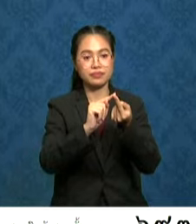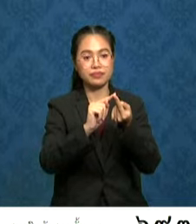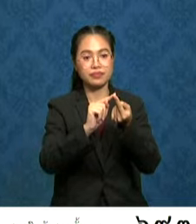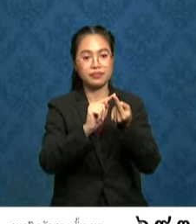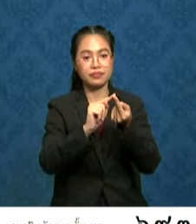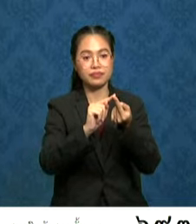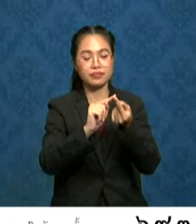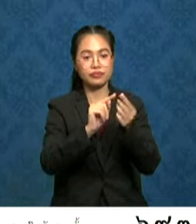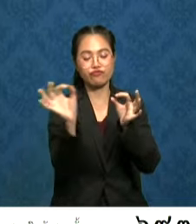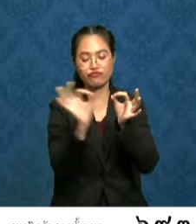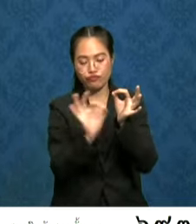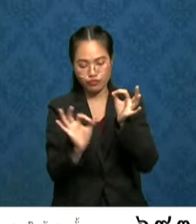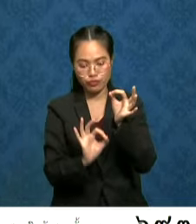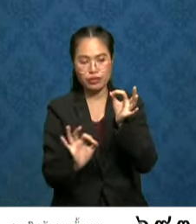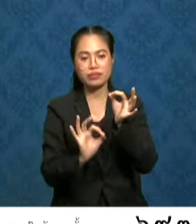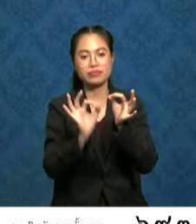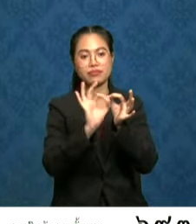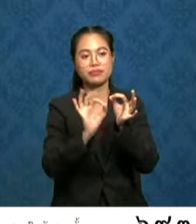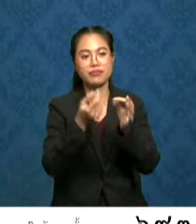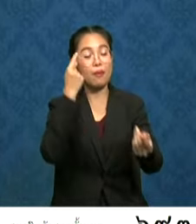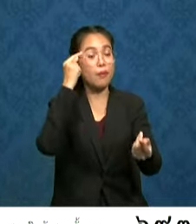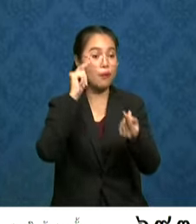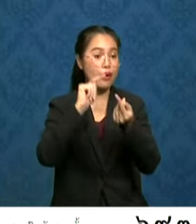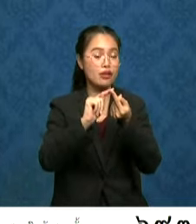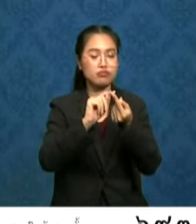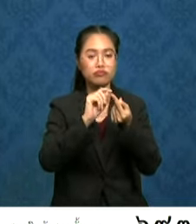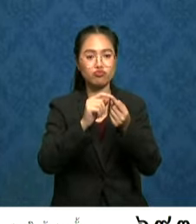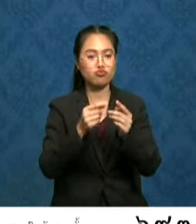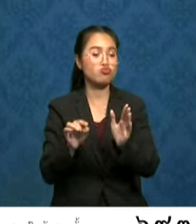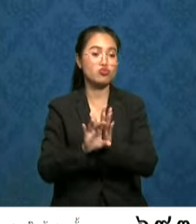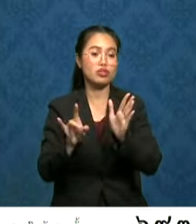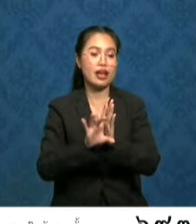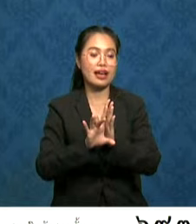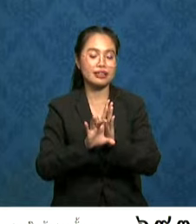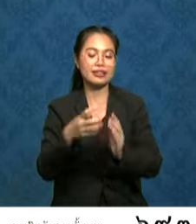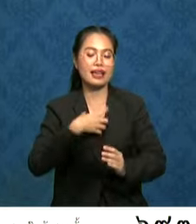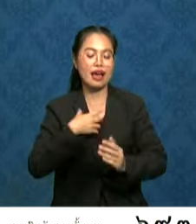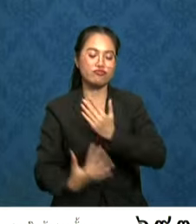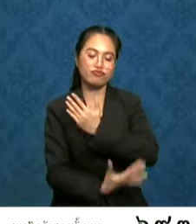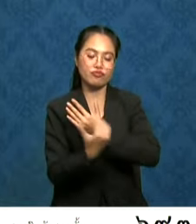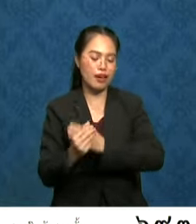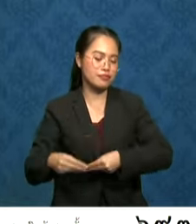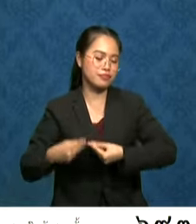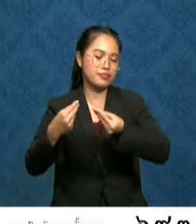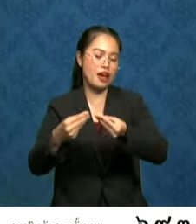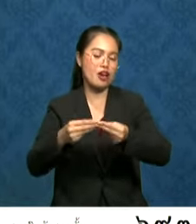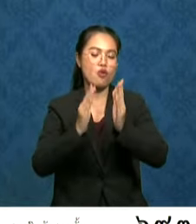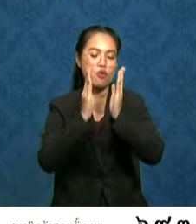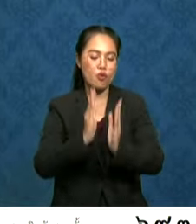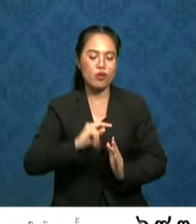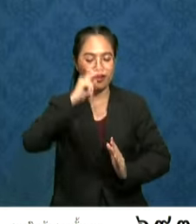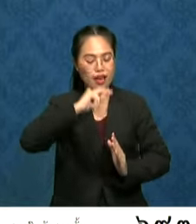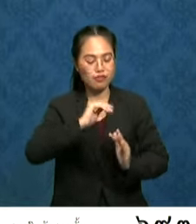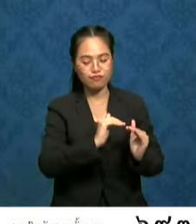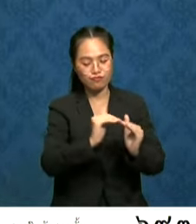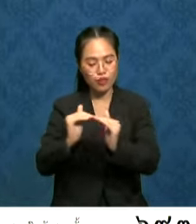มีเอ่อโครงสร้างการเขียนนะคะก็ไปอยู่ที่สุดท้ายนะคะก็คือการเพื่อสร้างโอกาสอย่างเท่าเทียมให้คนไทยมีกินมี